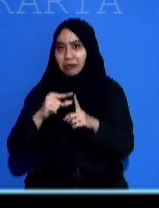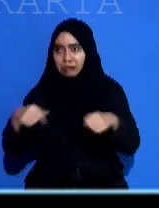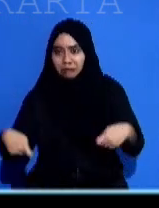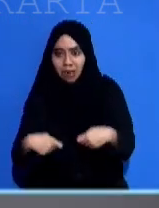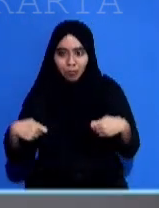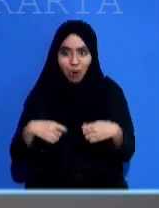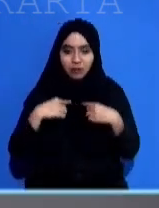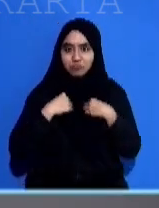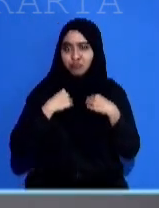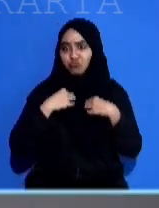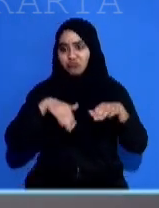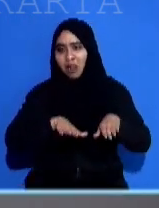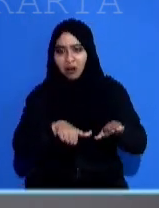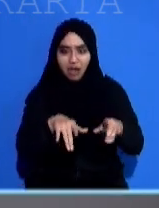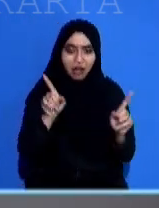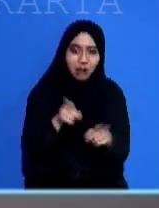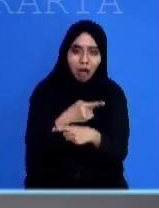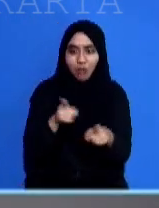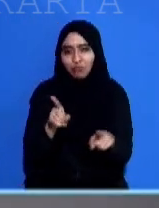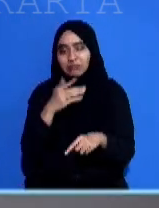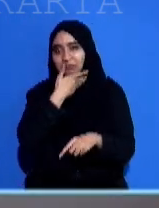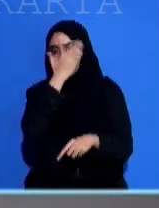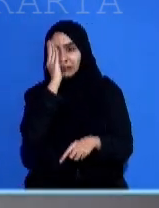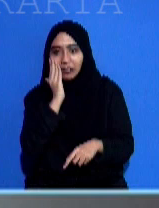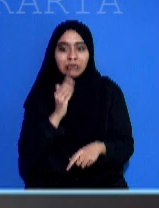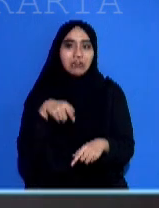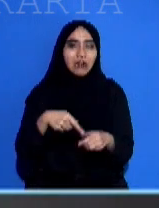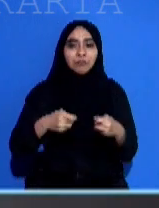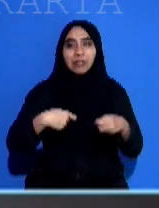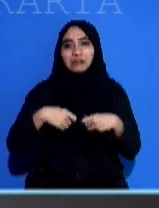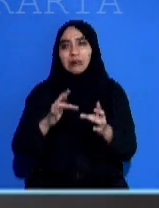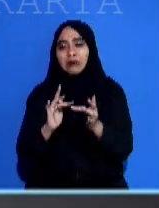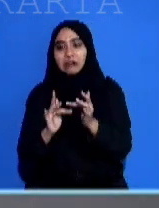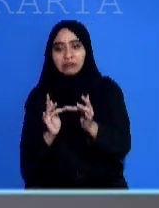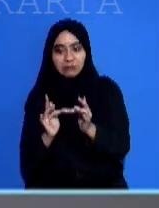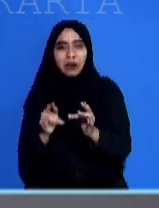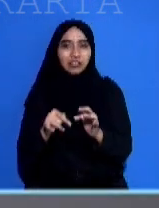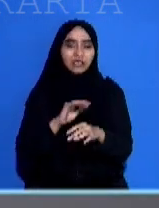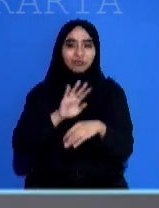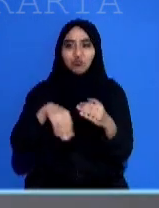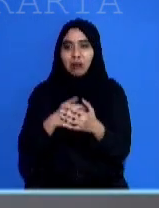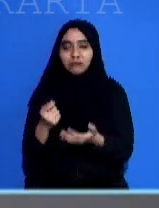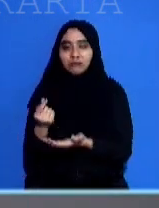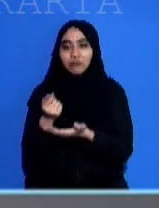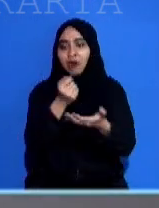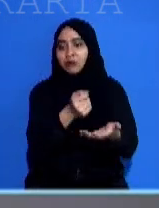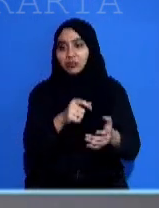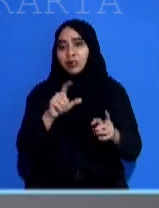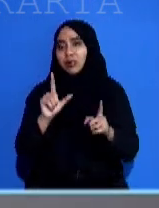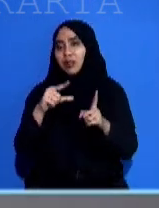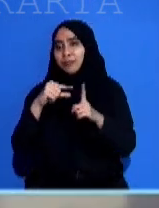busana seni musik tata rias dan LKP pemasaran digital penghargaan ini diberikan kepada LKP yang telah memiliki